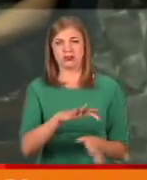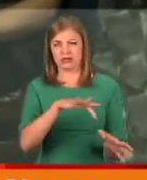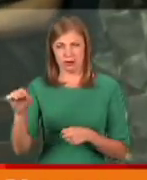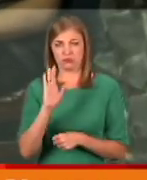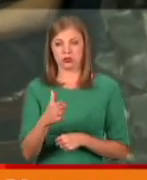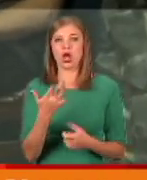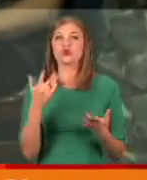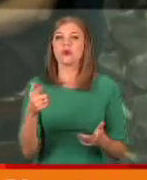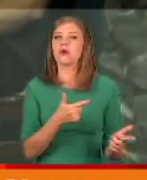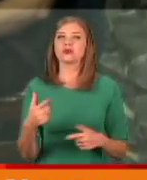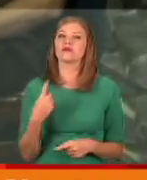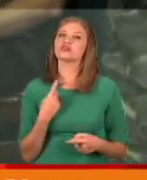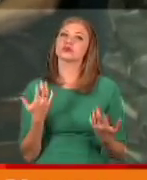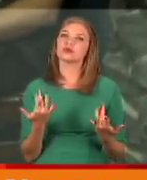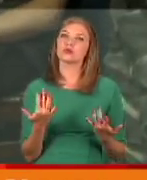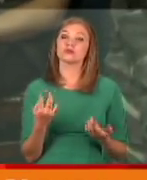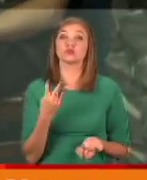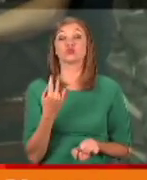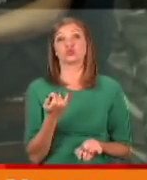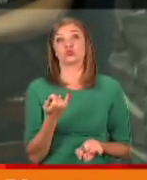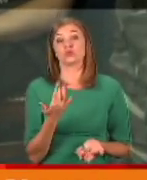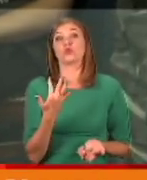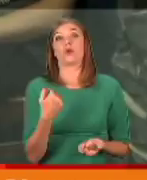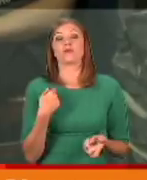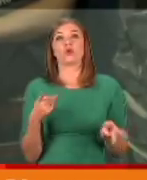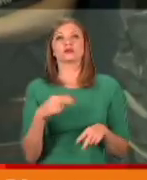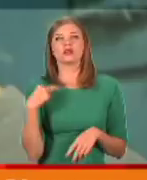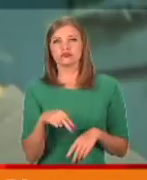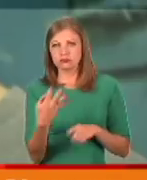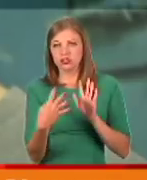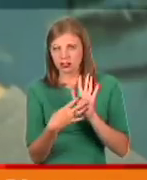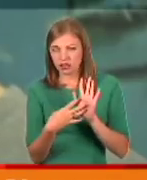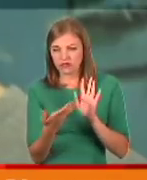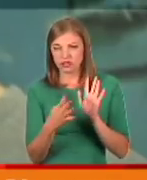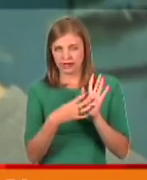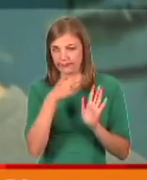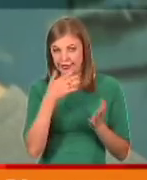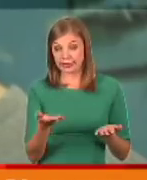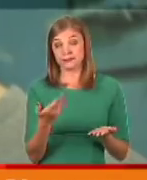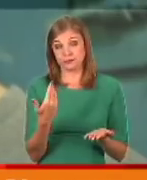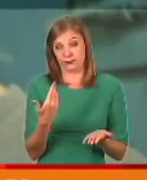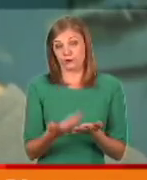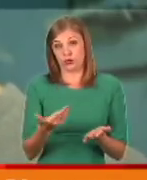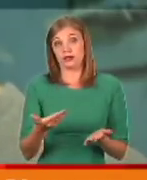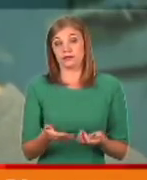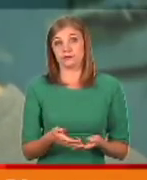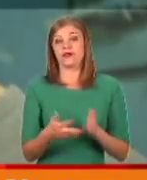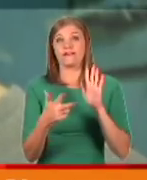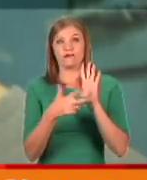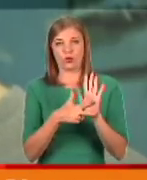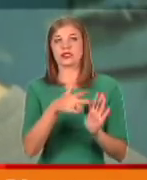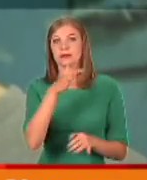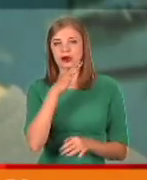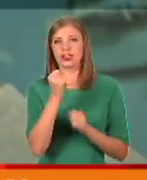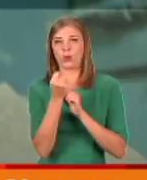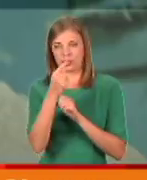ви готові ждати? Ну, скільки мені ще сидіти осталось? 9, ну, допустим, 9 лет. От 8 лет